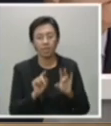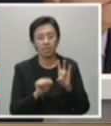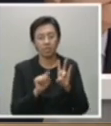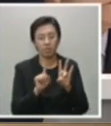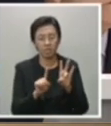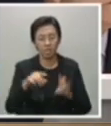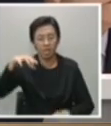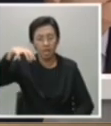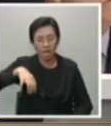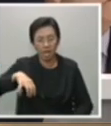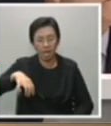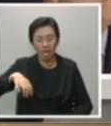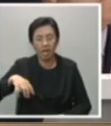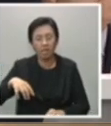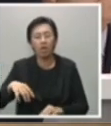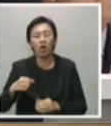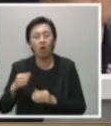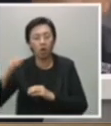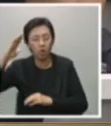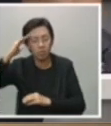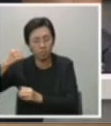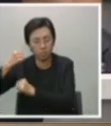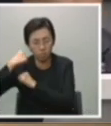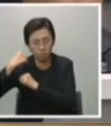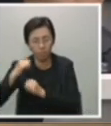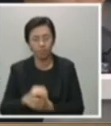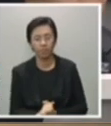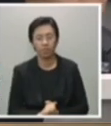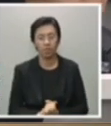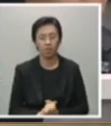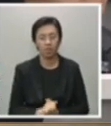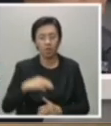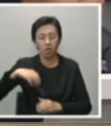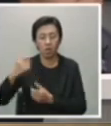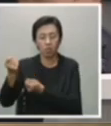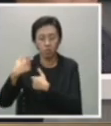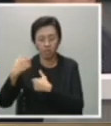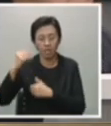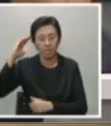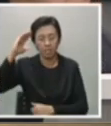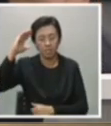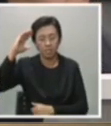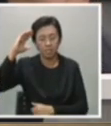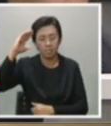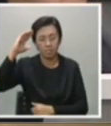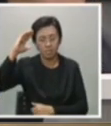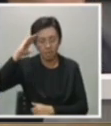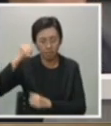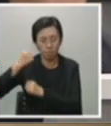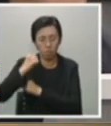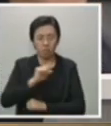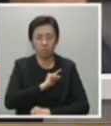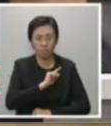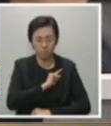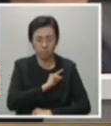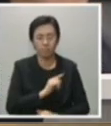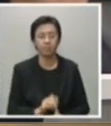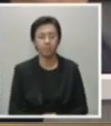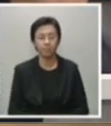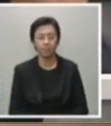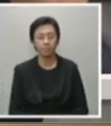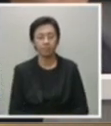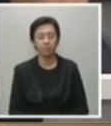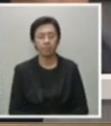7.1 อาคารสงเคราะห์กองทัพบกอยู่ในความดูแลของกรมสวัสดิการทหารบก